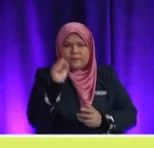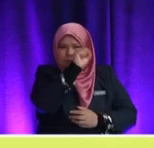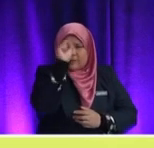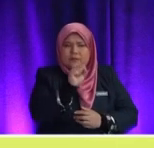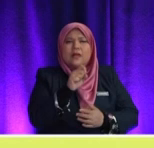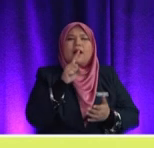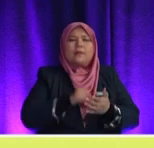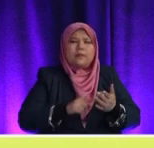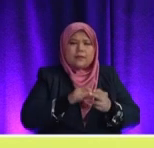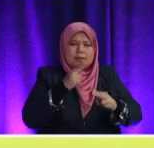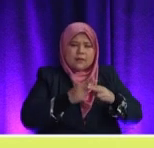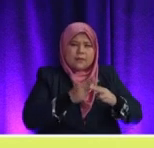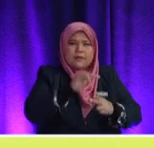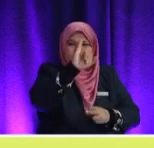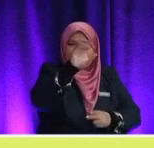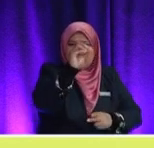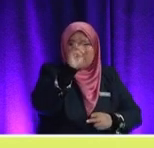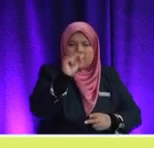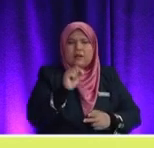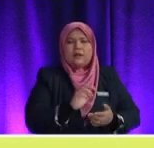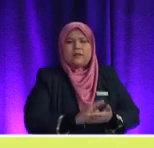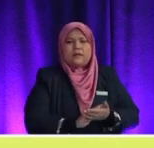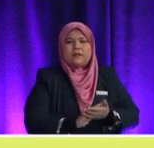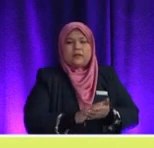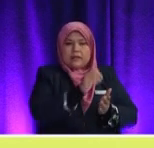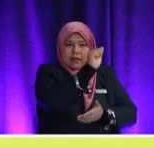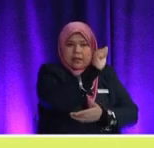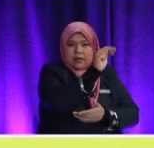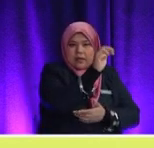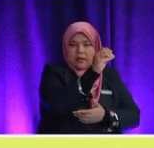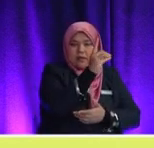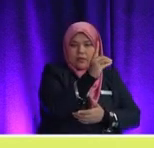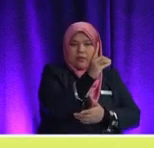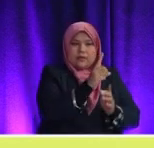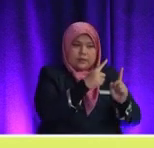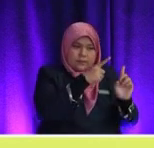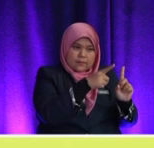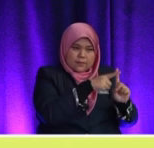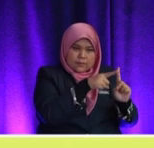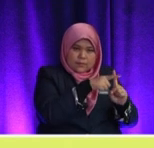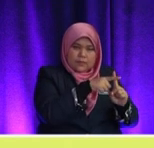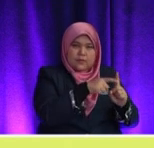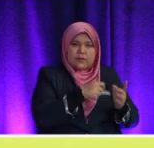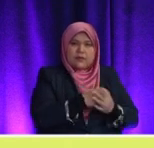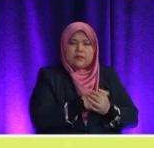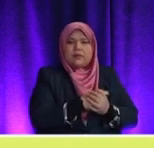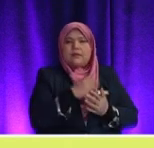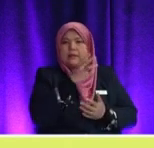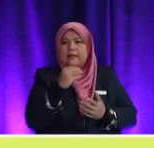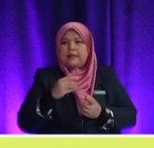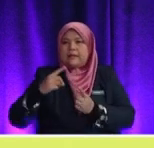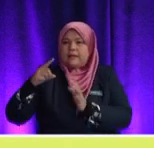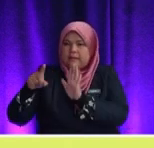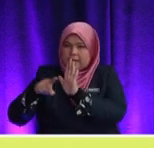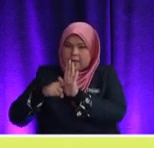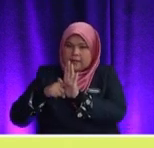Apakah nama Ayon yang dinyatakan pada eno eno adalah Terminal pola Boyz Oke dan keton